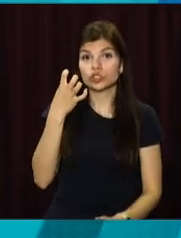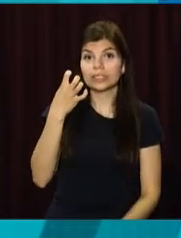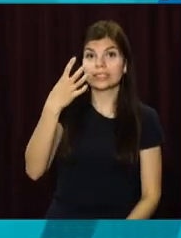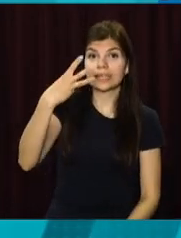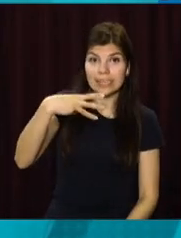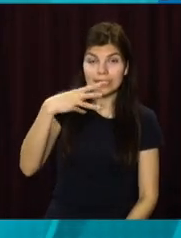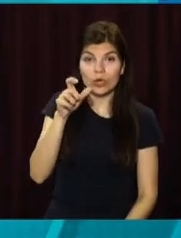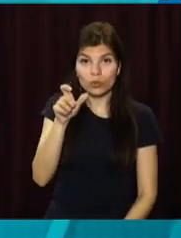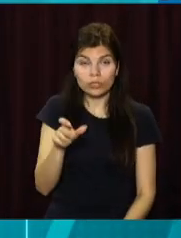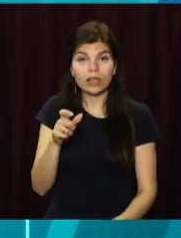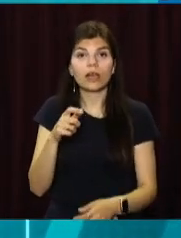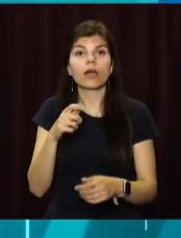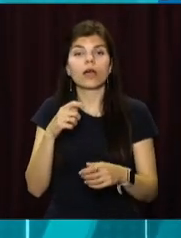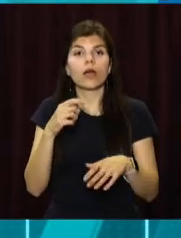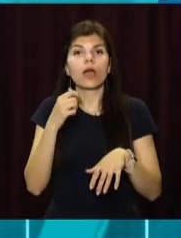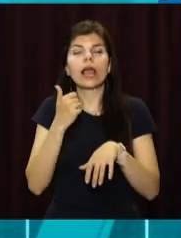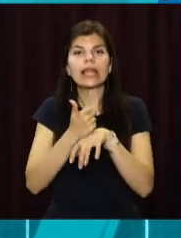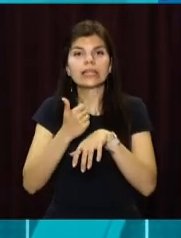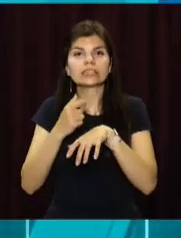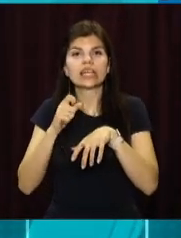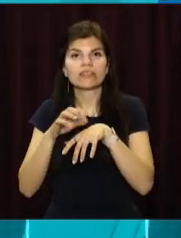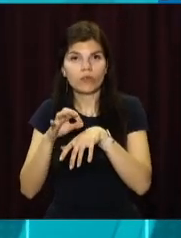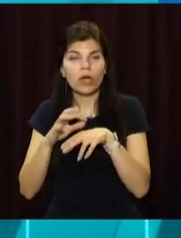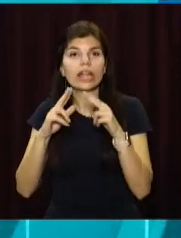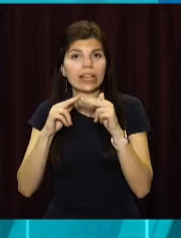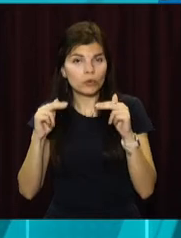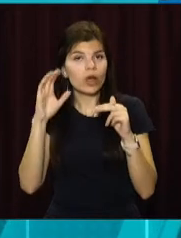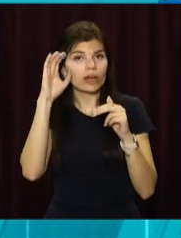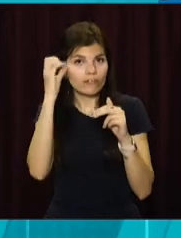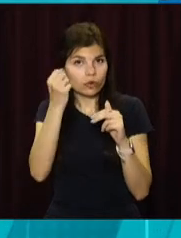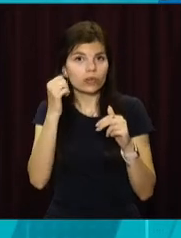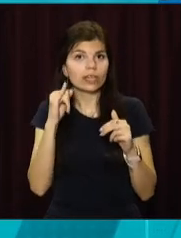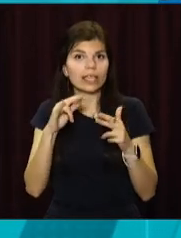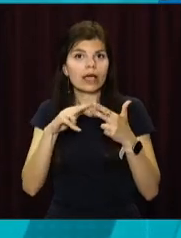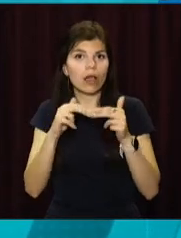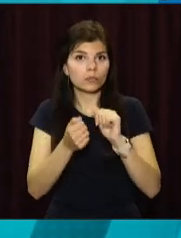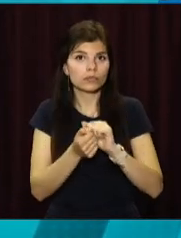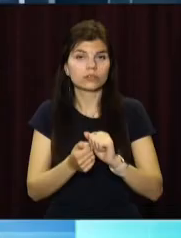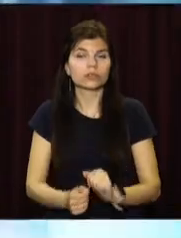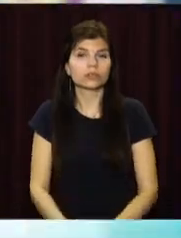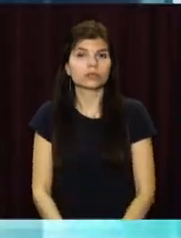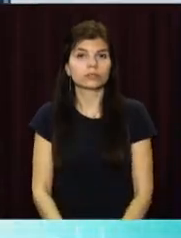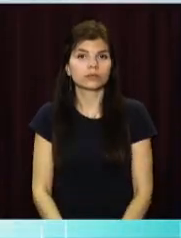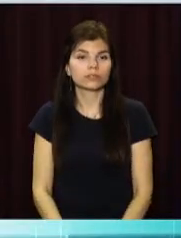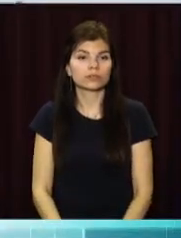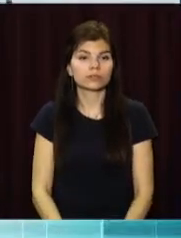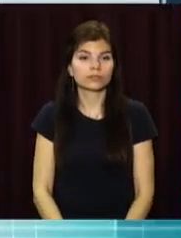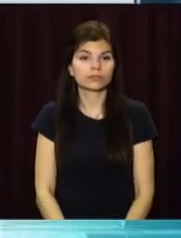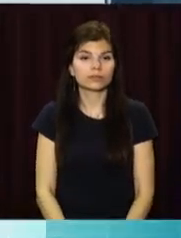430 людей. Лідерами із захворюваності залишаються Дніпро, Кривий Ріг та Кам'янське.